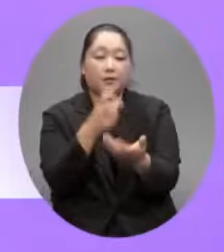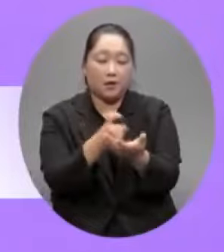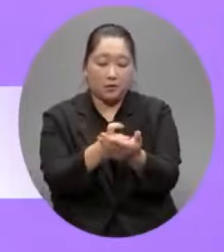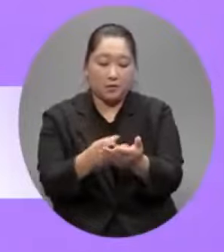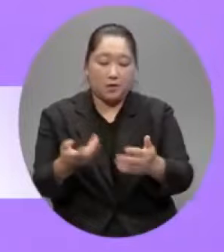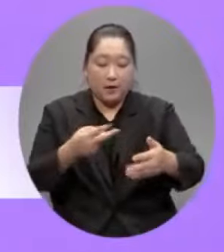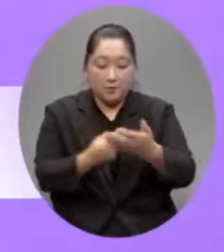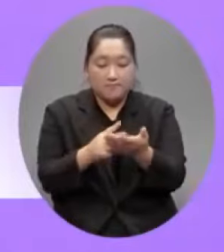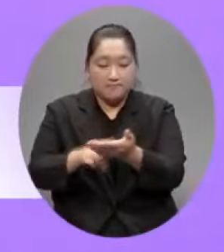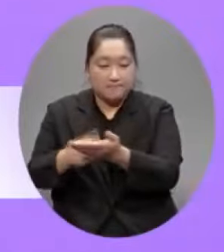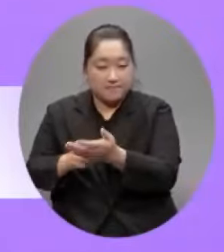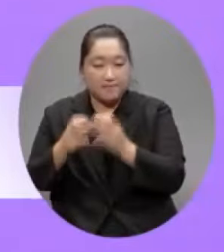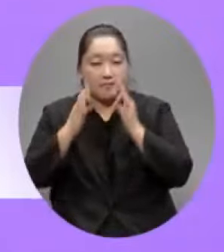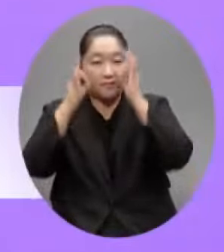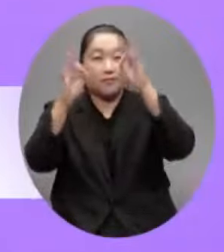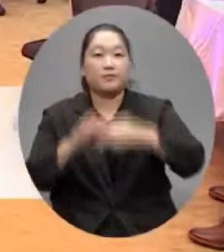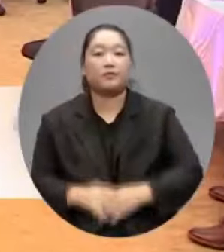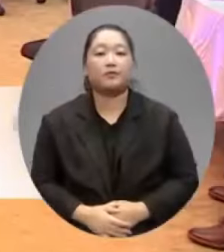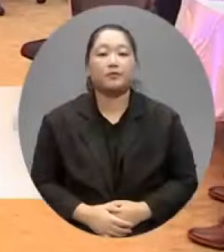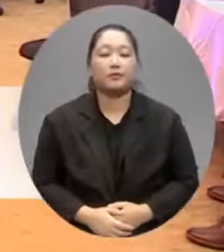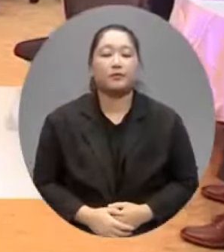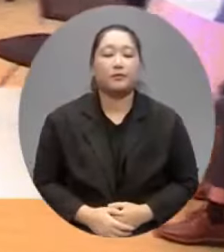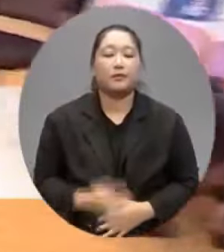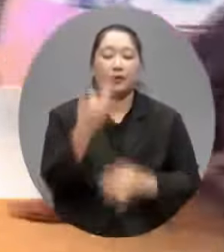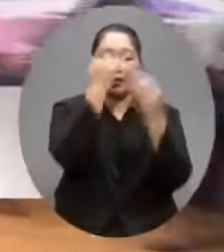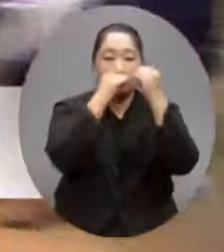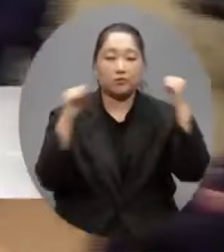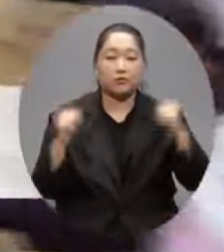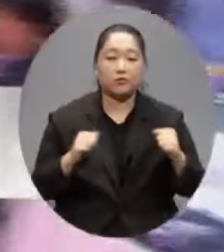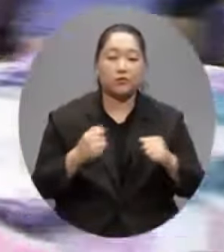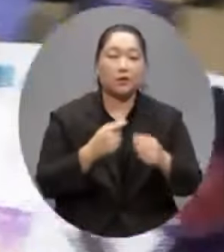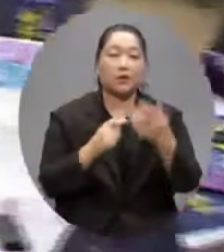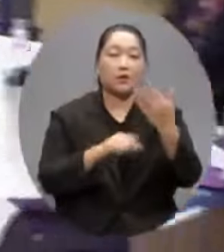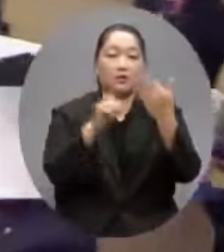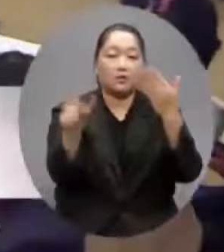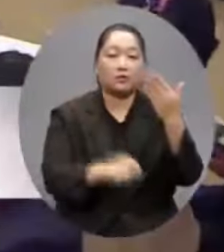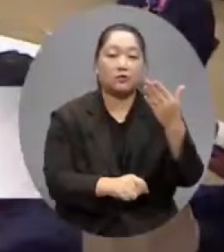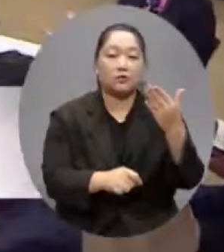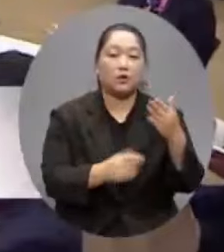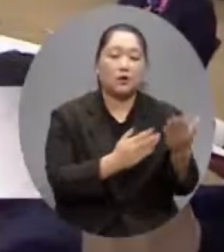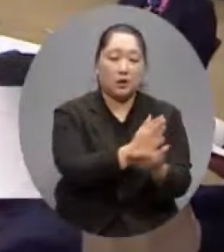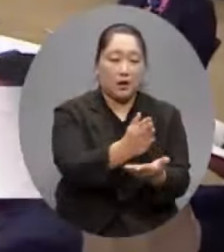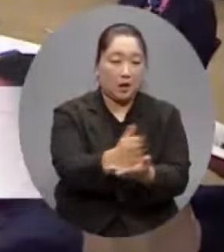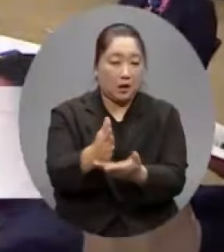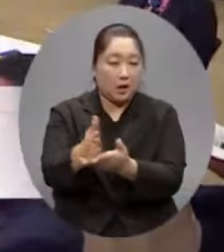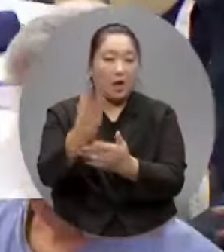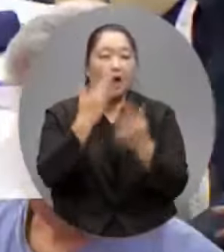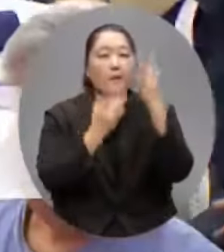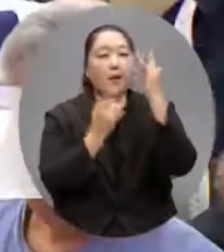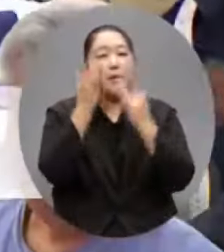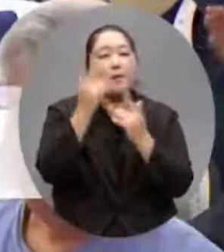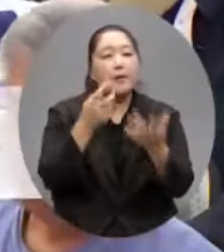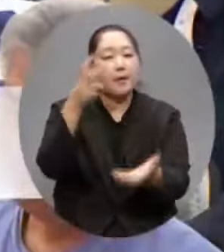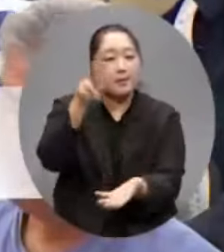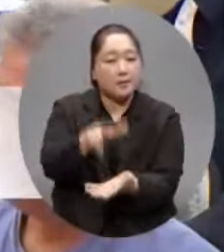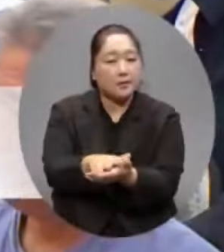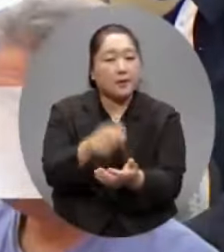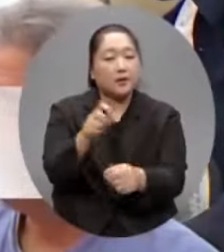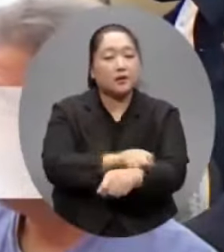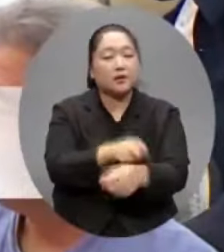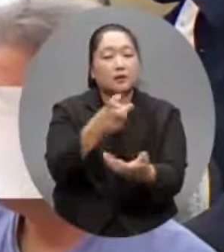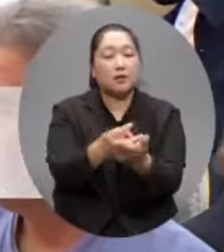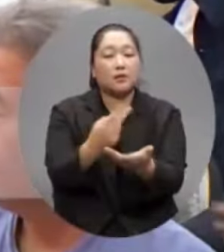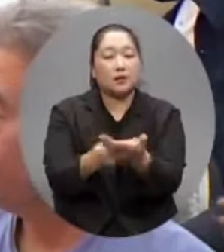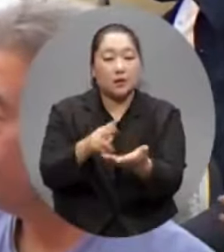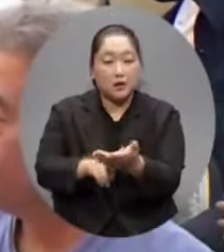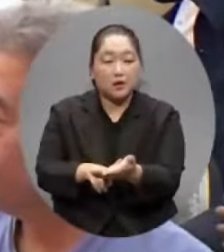있게 노력하겠다고 말했습니다. 충청북도는 다음 달쯤 각종 특례가 빠진 채 제정된 특별법의